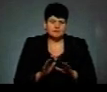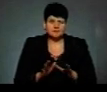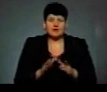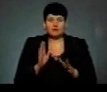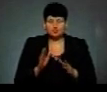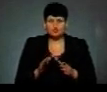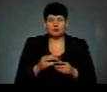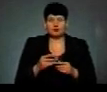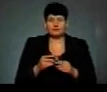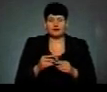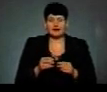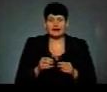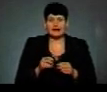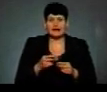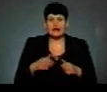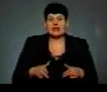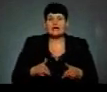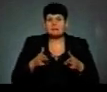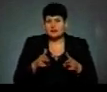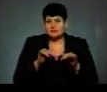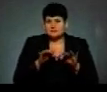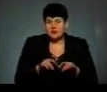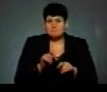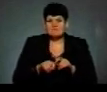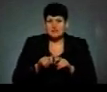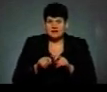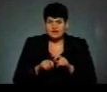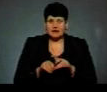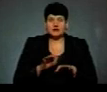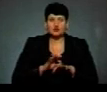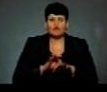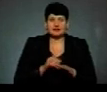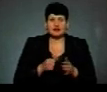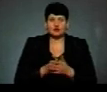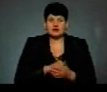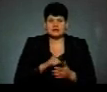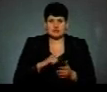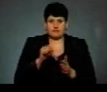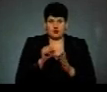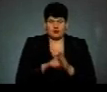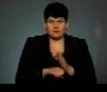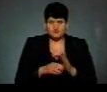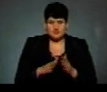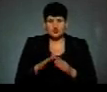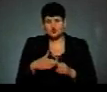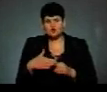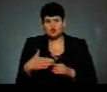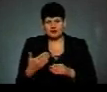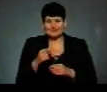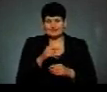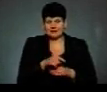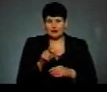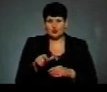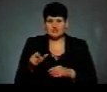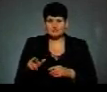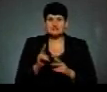рамках кримінального провадження перевіряти версію доведення до самогубства, як і зі сторони тих осіб,